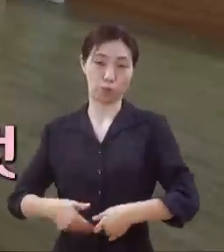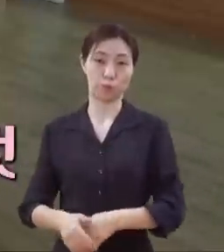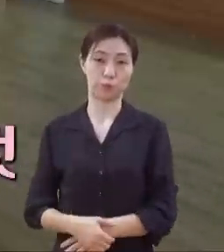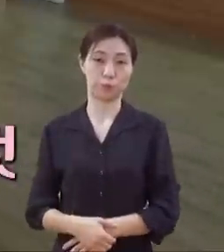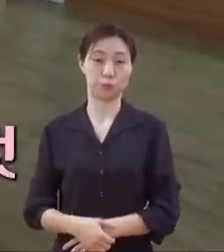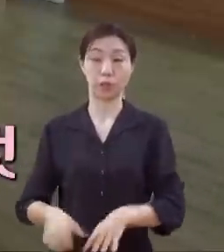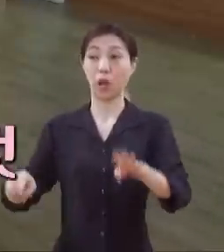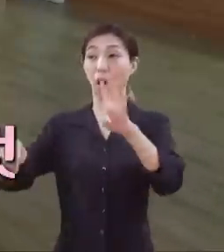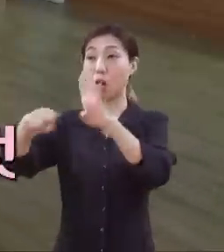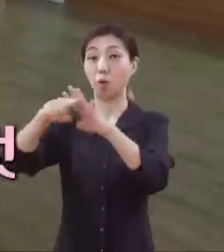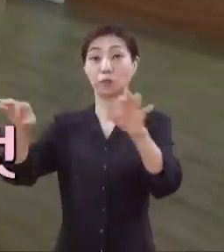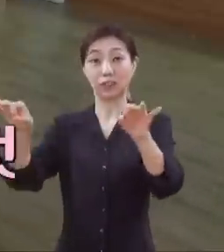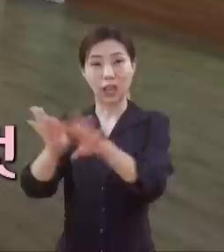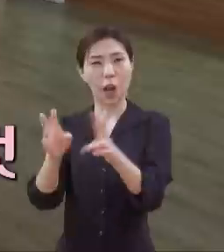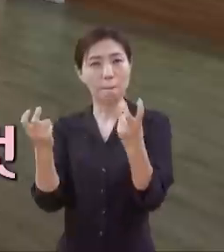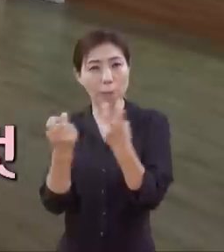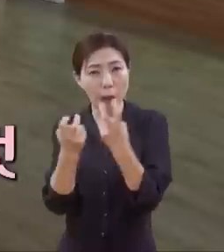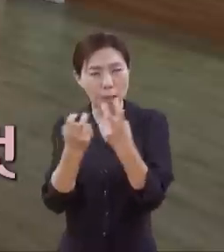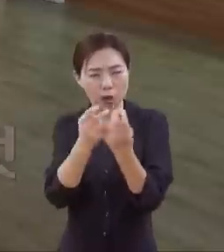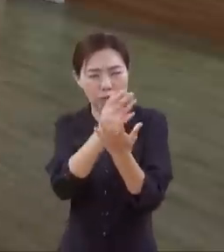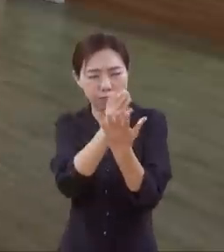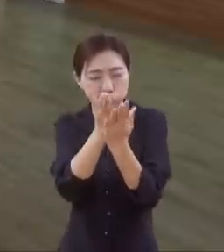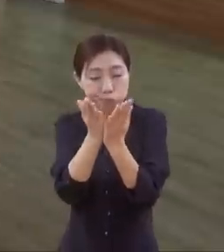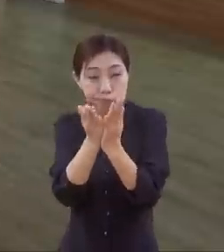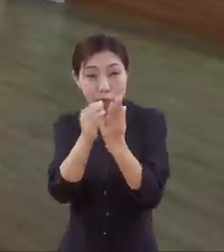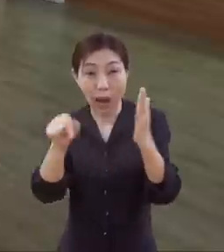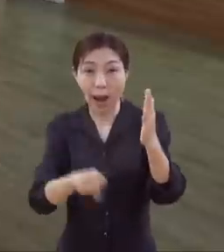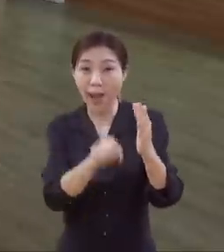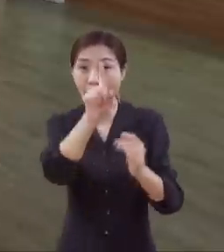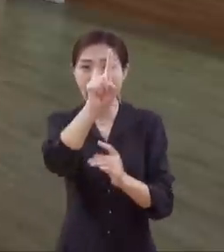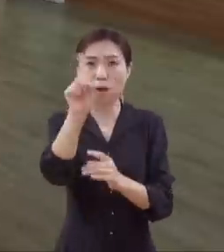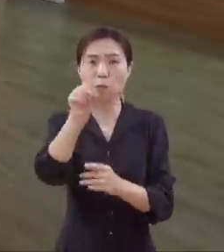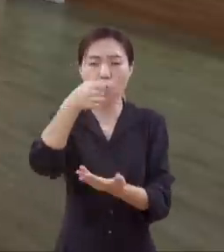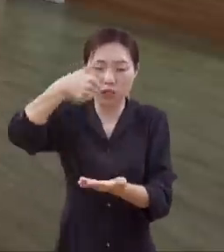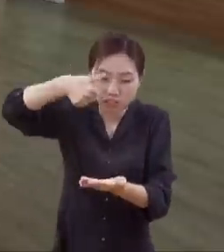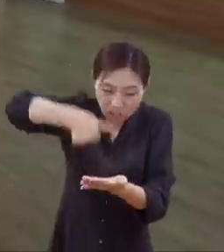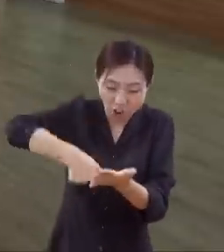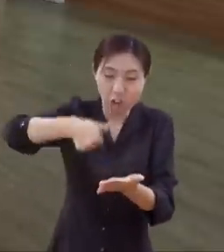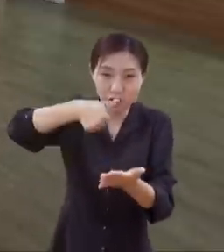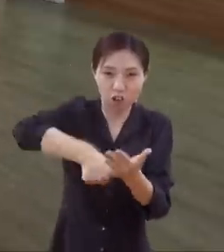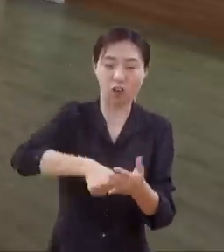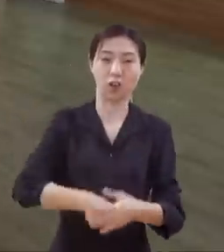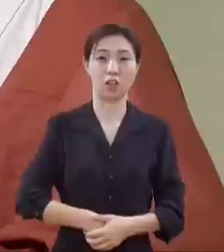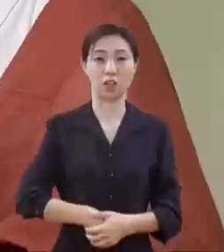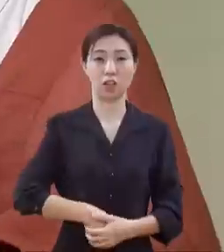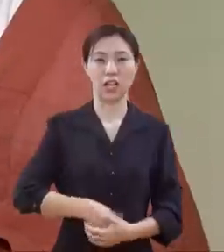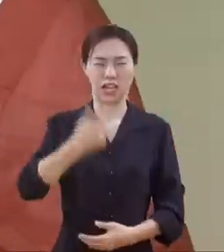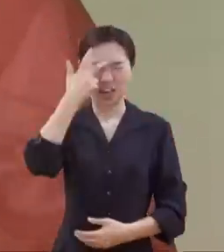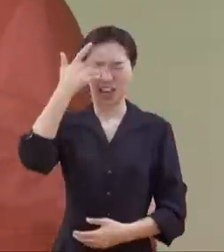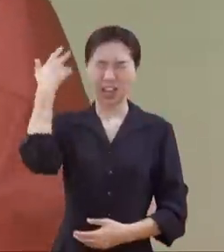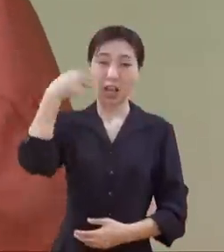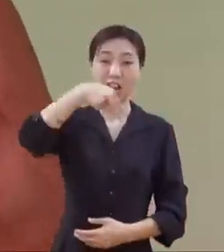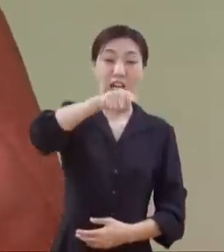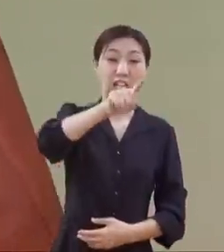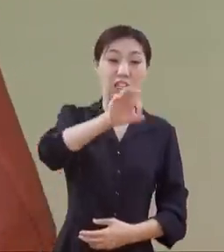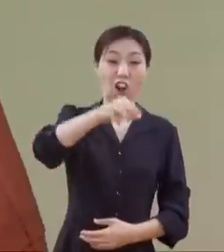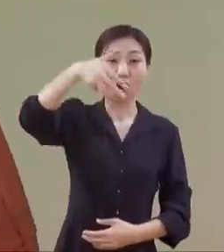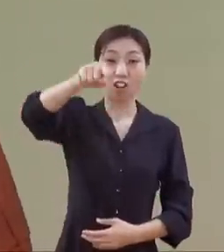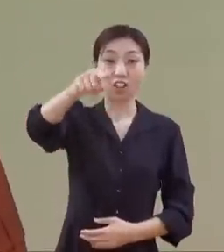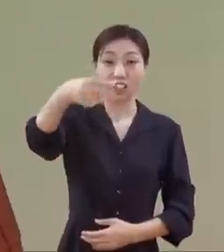절을 올리는 거거든요 그래서 성철스님 같은 분은 항상 3,000배를 주장하셨죠 그래서 평소에 어떤 얘기를